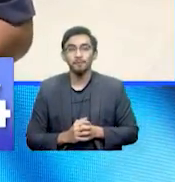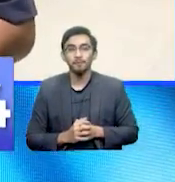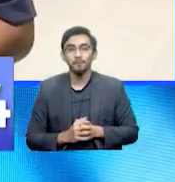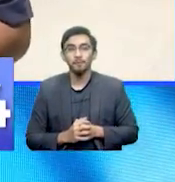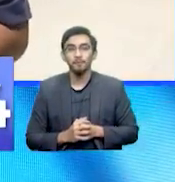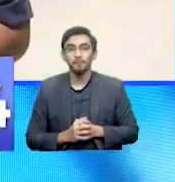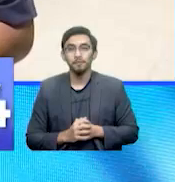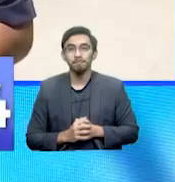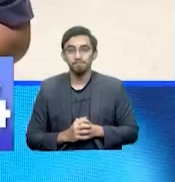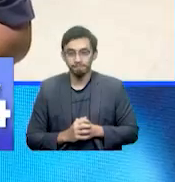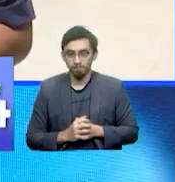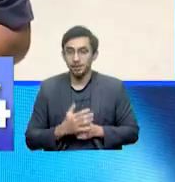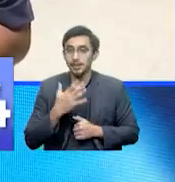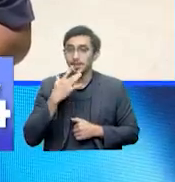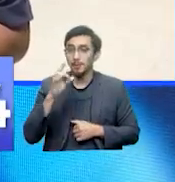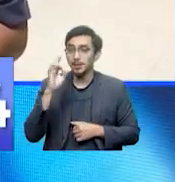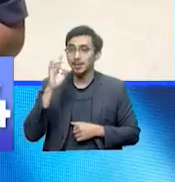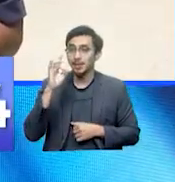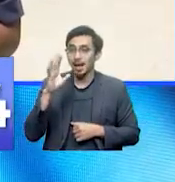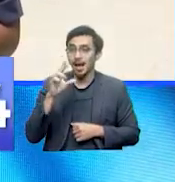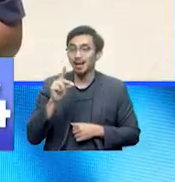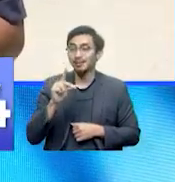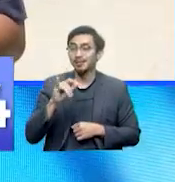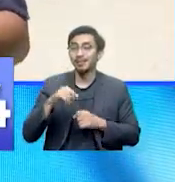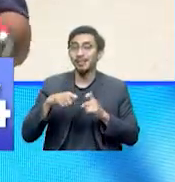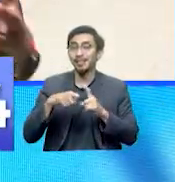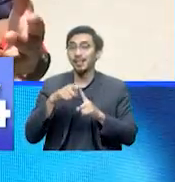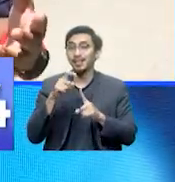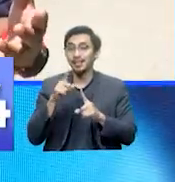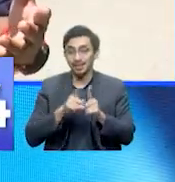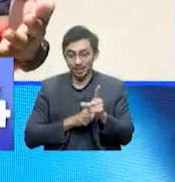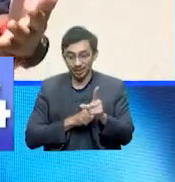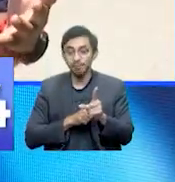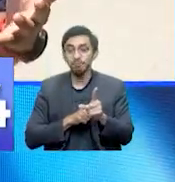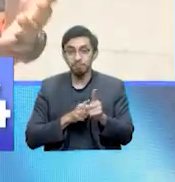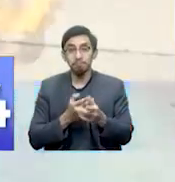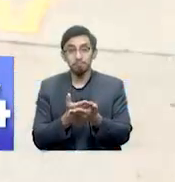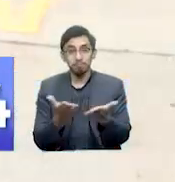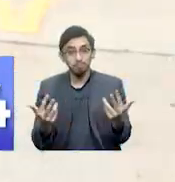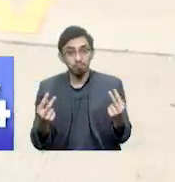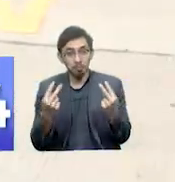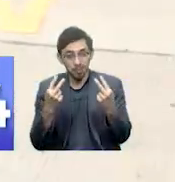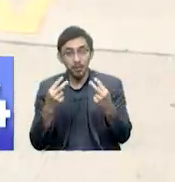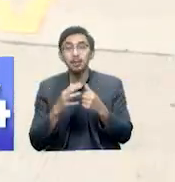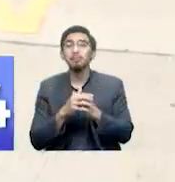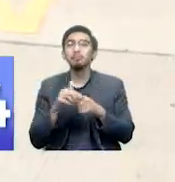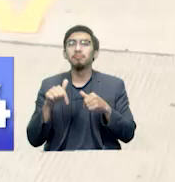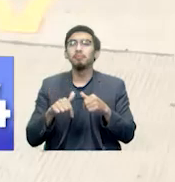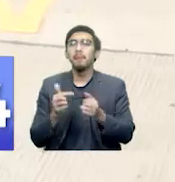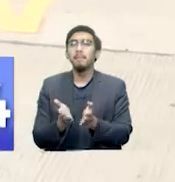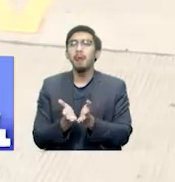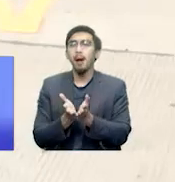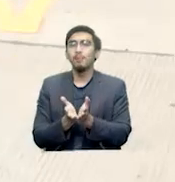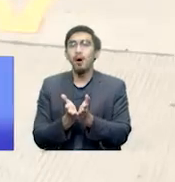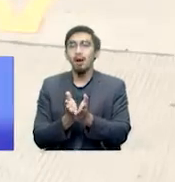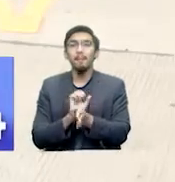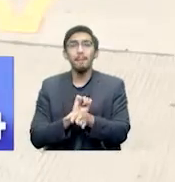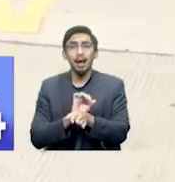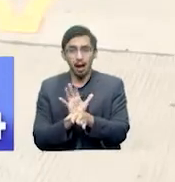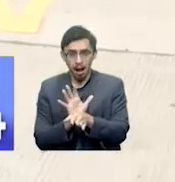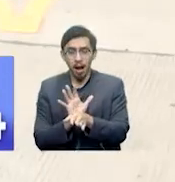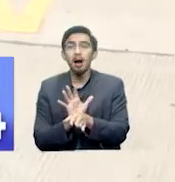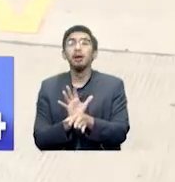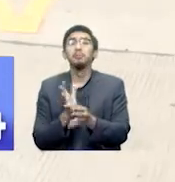Ya, baik, selamat siang Rizky dan juga pemirsa. Untuk situasi terkini arus lalu lintas di kawasan Pelabuhan Merak saat ini masih dipadati oleh kendaraan yang